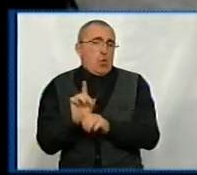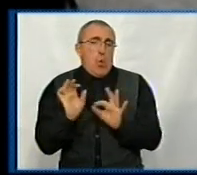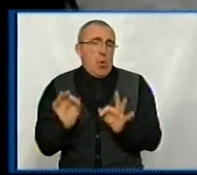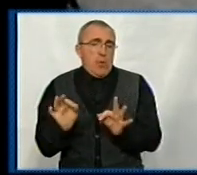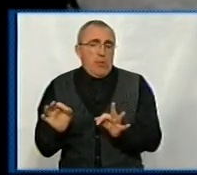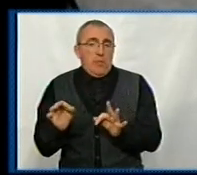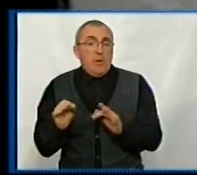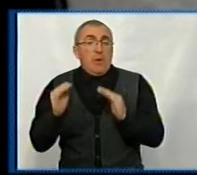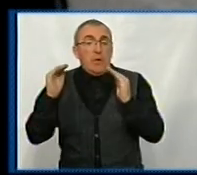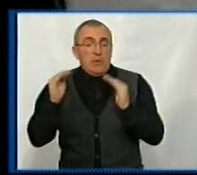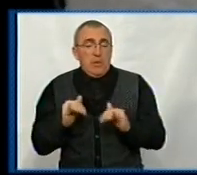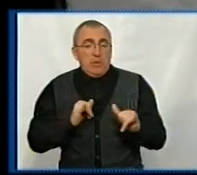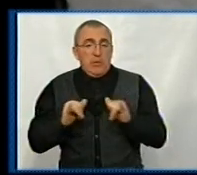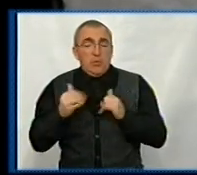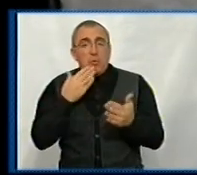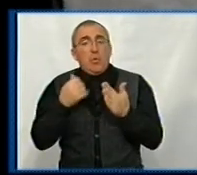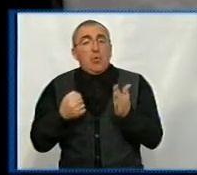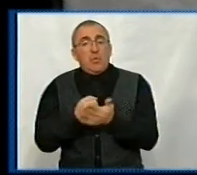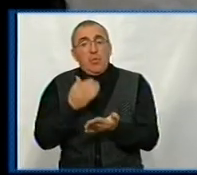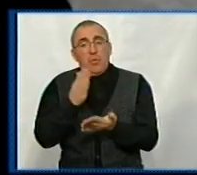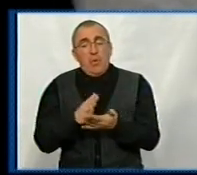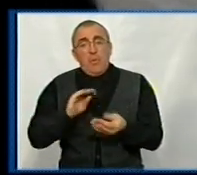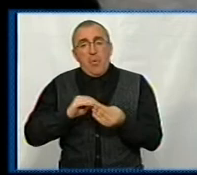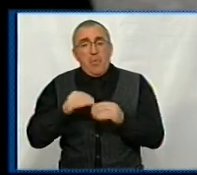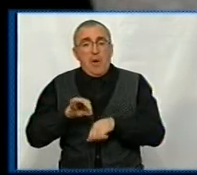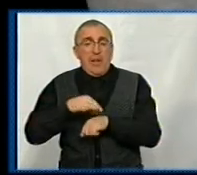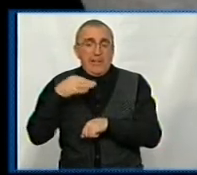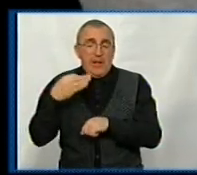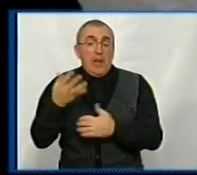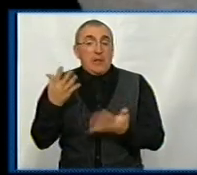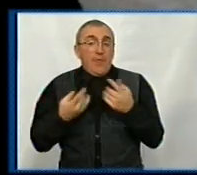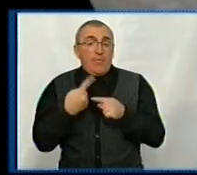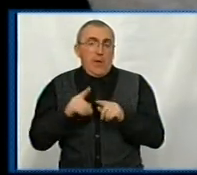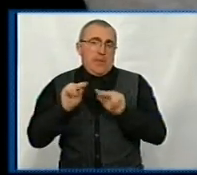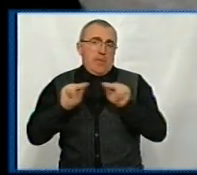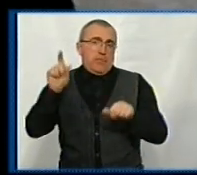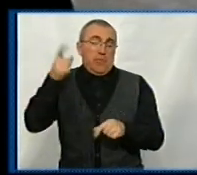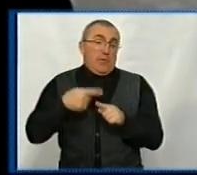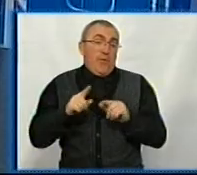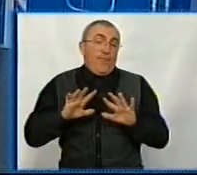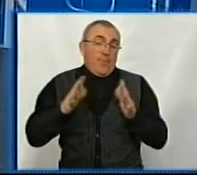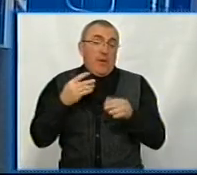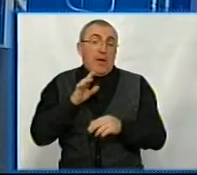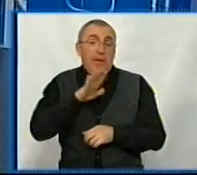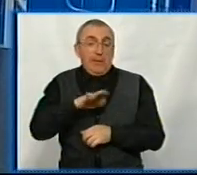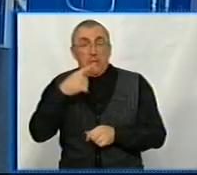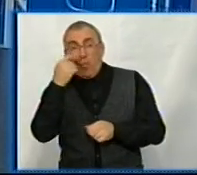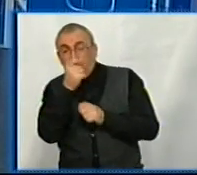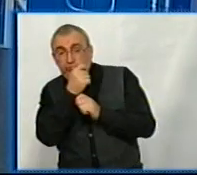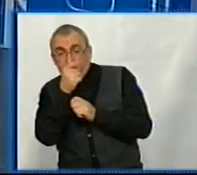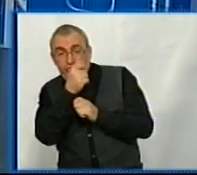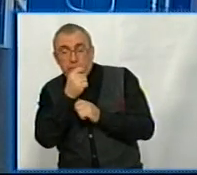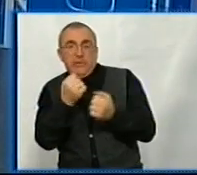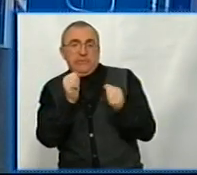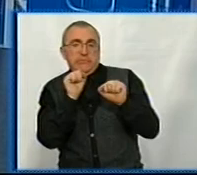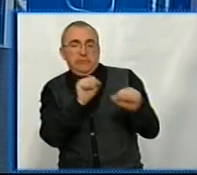Саме знижуємо толерантне ставлення до існування проблеми насильства, навіть якщо це педагог. В даному випадку діти зняли відео, таким чином